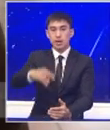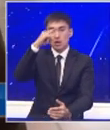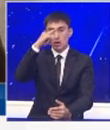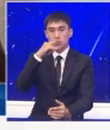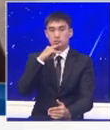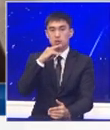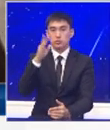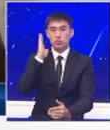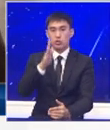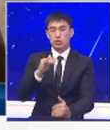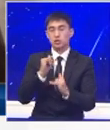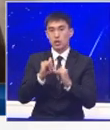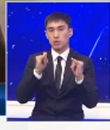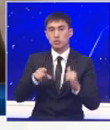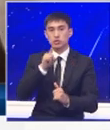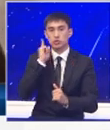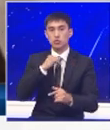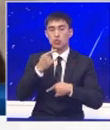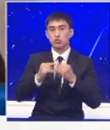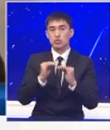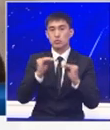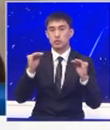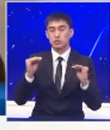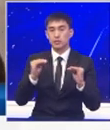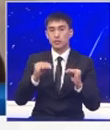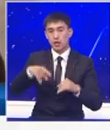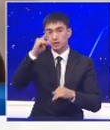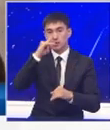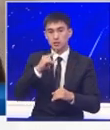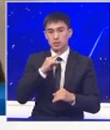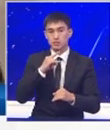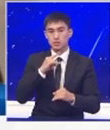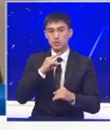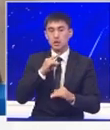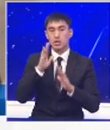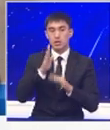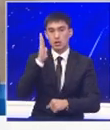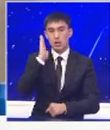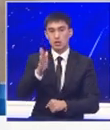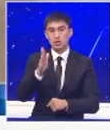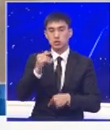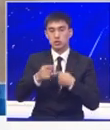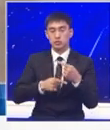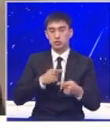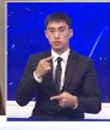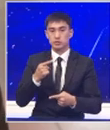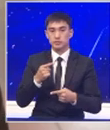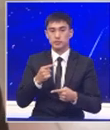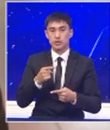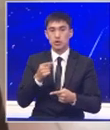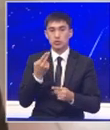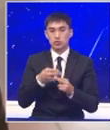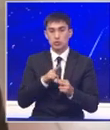болашағы дамы берсін, жас ұрпақтар өсе берсін. Қазақстанымыз тек қана алға жылжи берсін. Сол